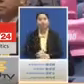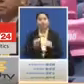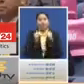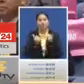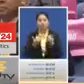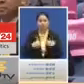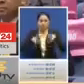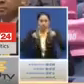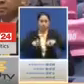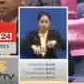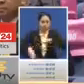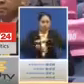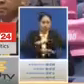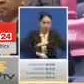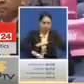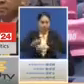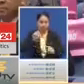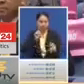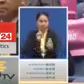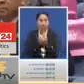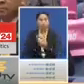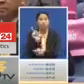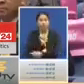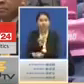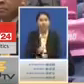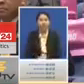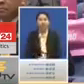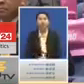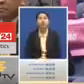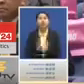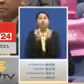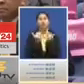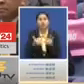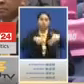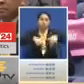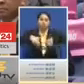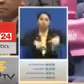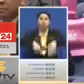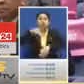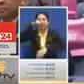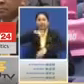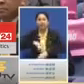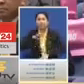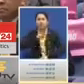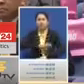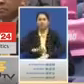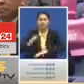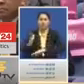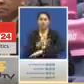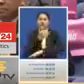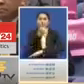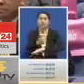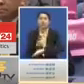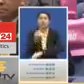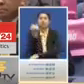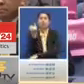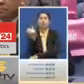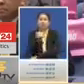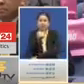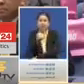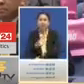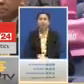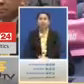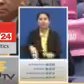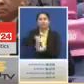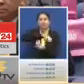ว่านายคนนี้เนี่ยมีอาการการเมืองแย่เศรษฐกิจทรุด